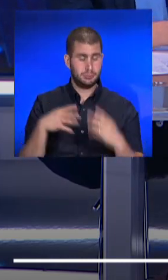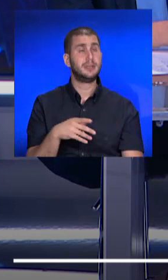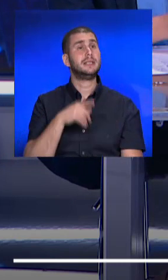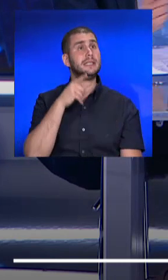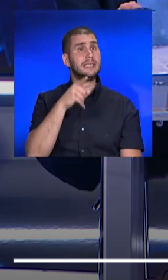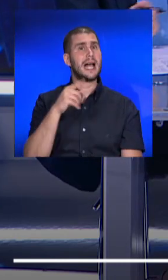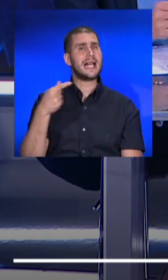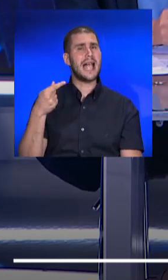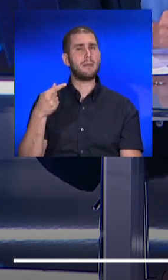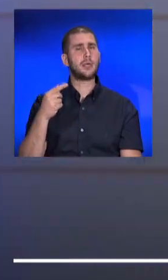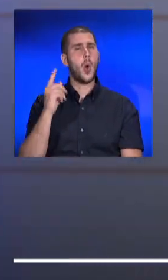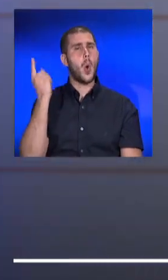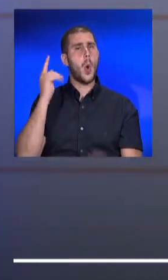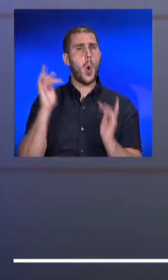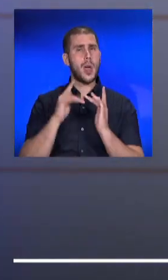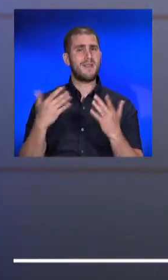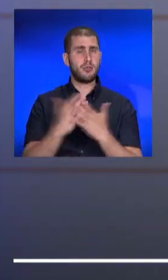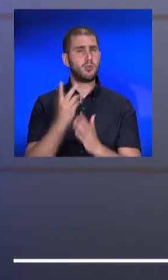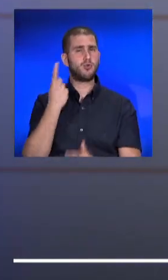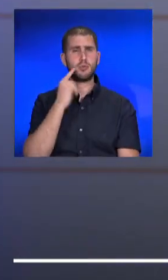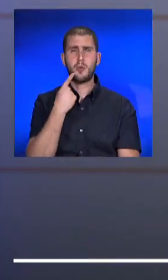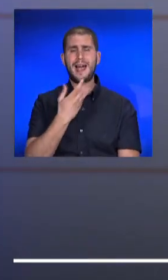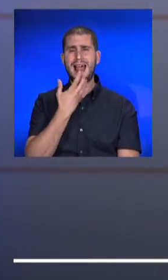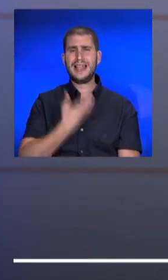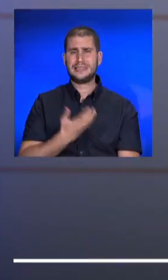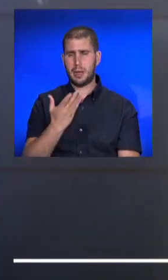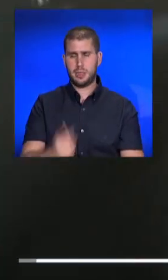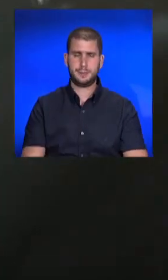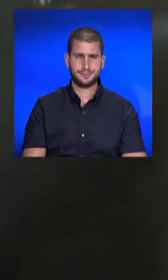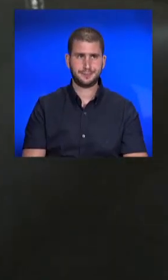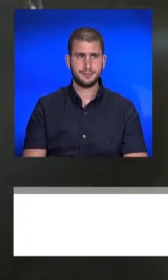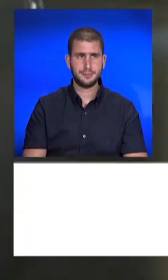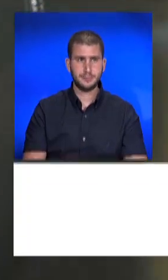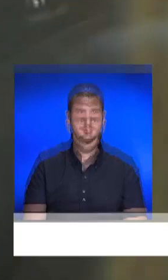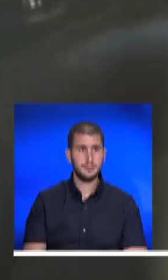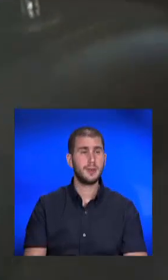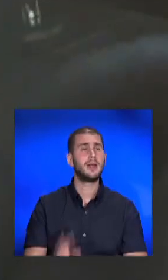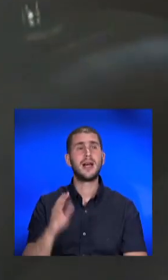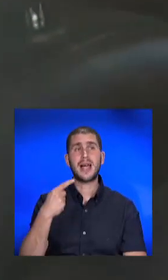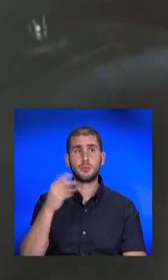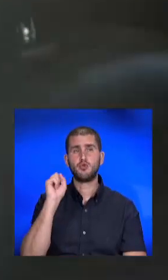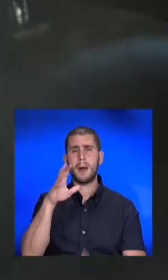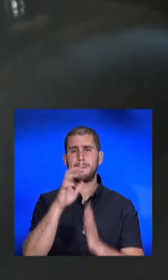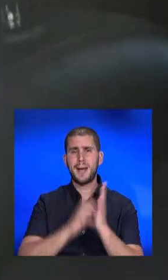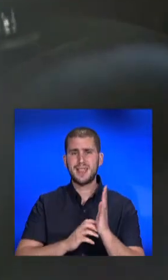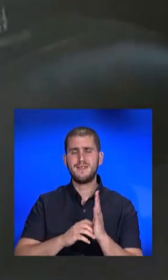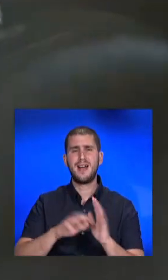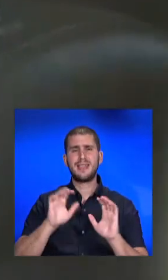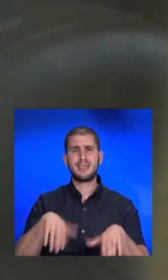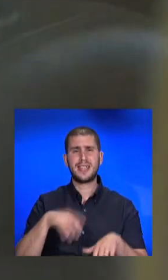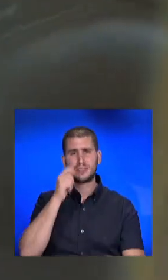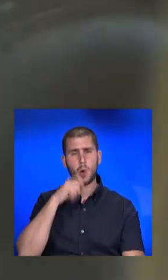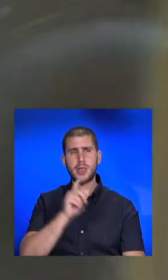האויב החדש. בוא נשמע את הדברים שאומר עליו חבר הכנסת ליצמן היום. שמענו את גמזו ששולח מכתב לנשיא אוקראינה שלא